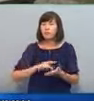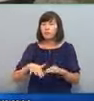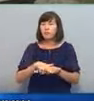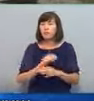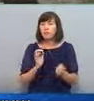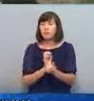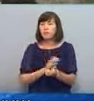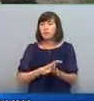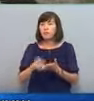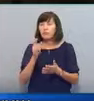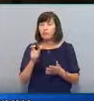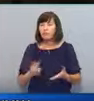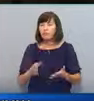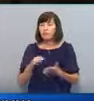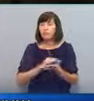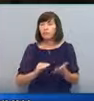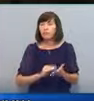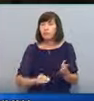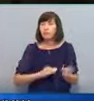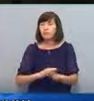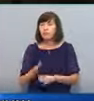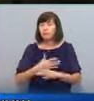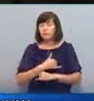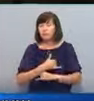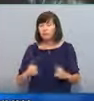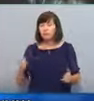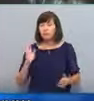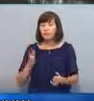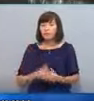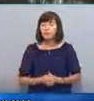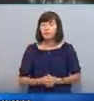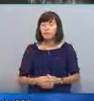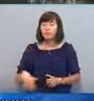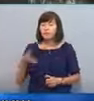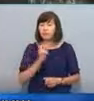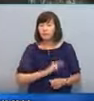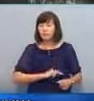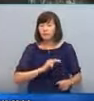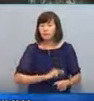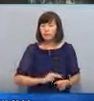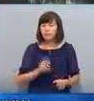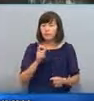құл қоқыстан тазартып, тұрғындар өтінішінің орындалуына сеп болуда. Бір кісі де асалысып,